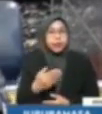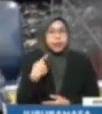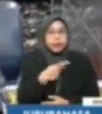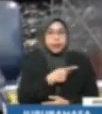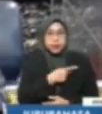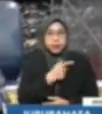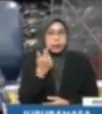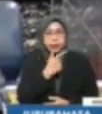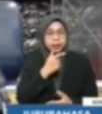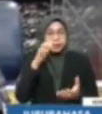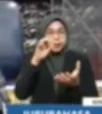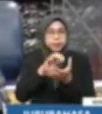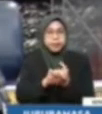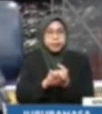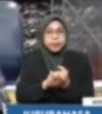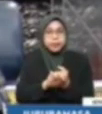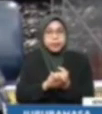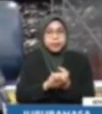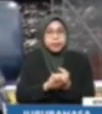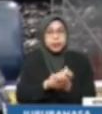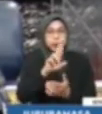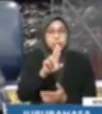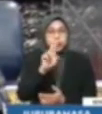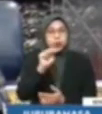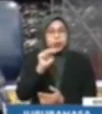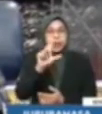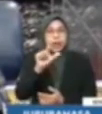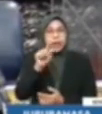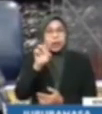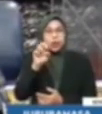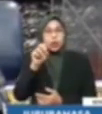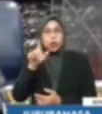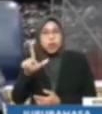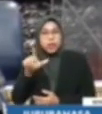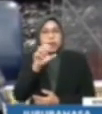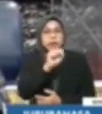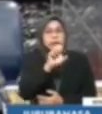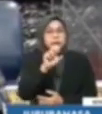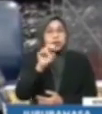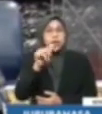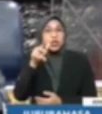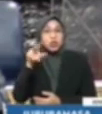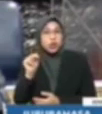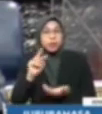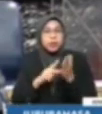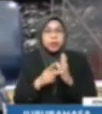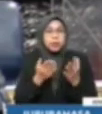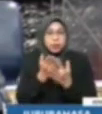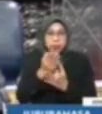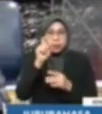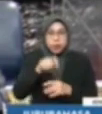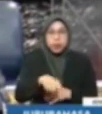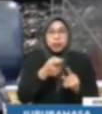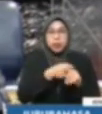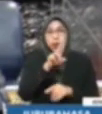prinsip kita ialah kita tak percaya kepada unilateral sanction. Sanction harus melalui